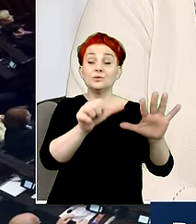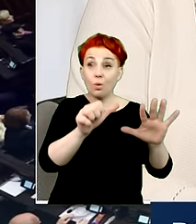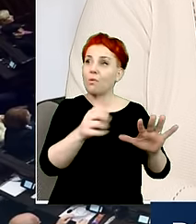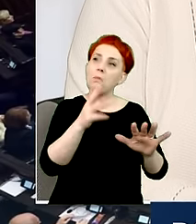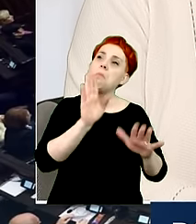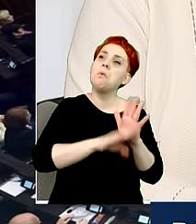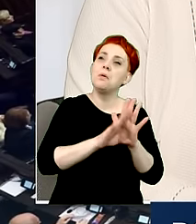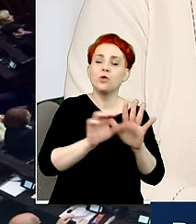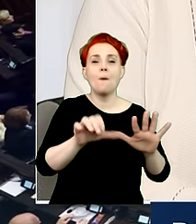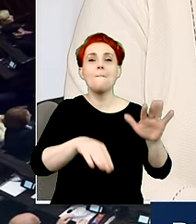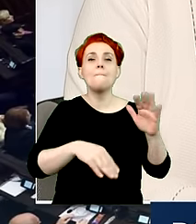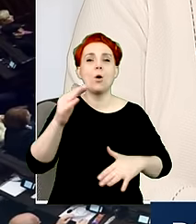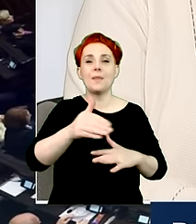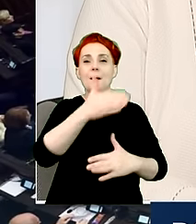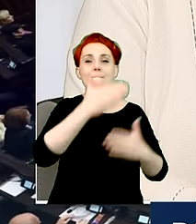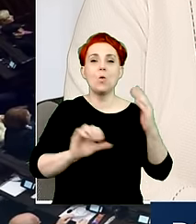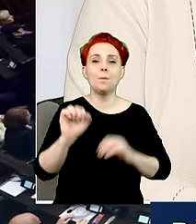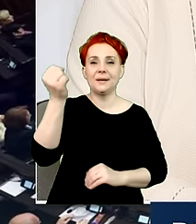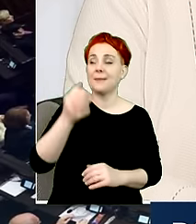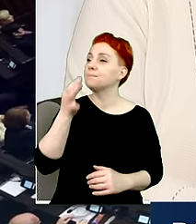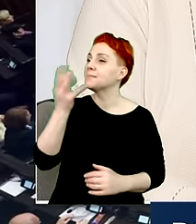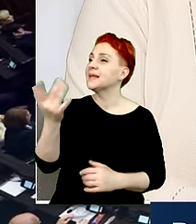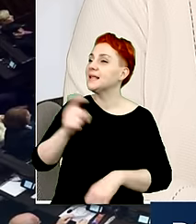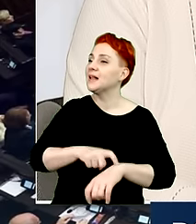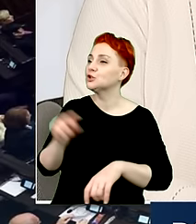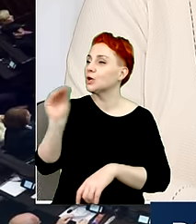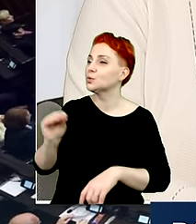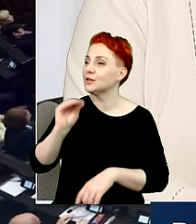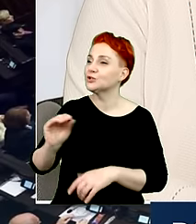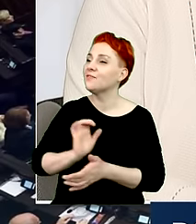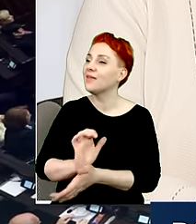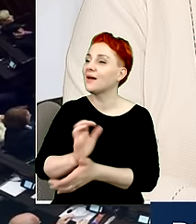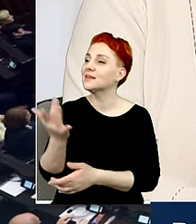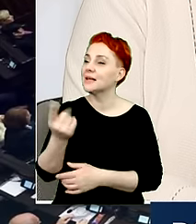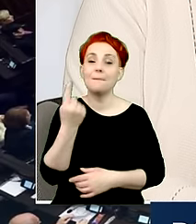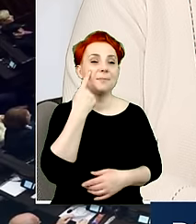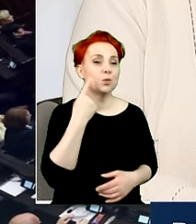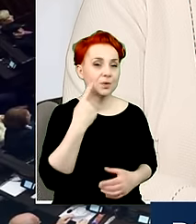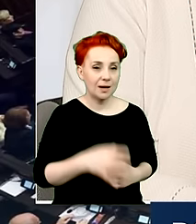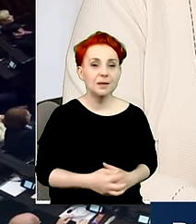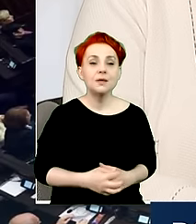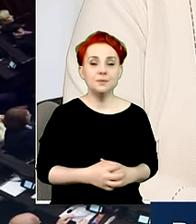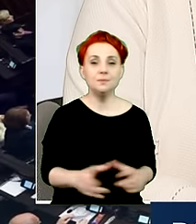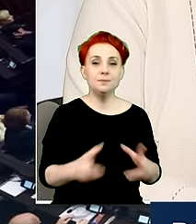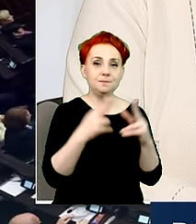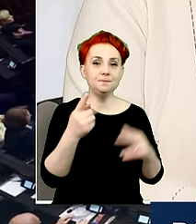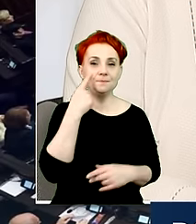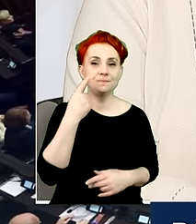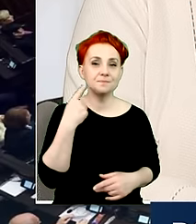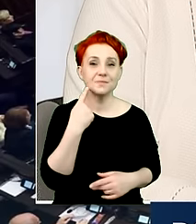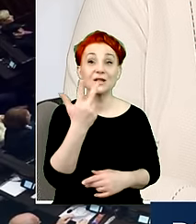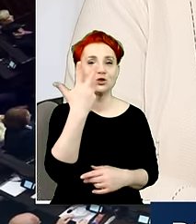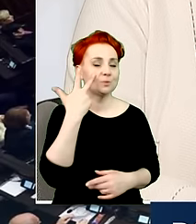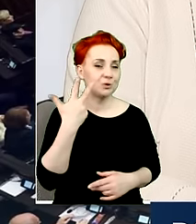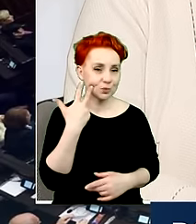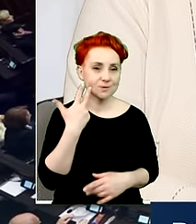pół miliarda. Ile mamy jeszcze czasu? To pytanie do wydawcy. Minutę. No to w ciągu minuty już 3 minuty. To w